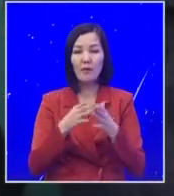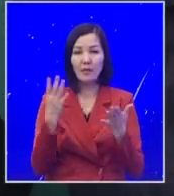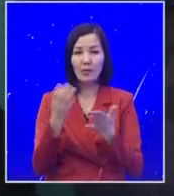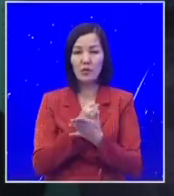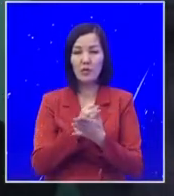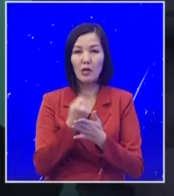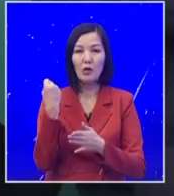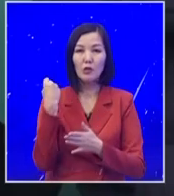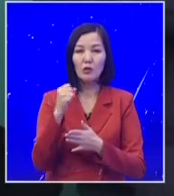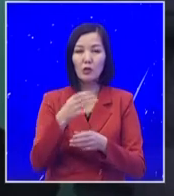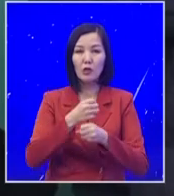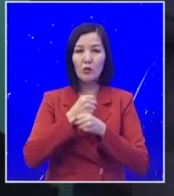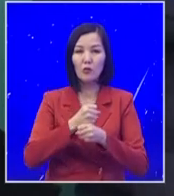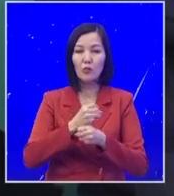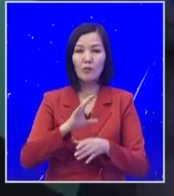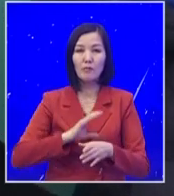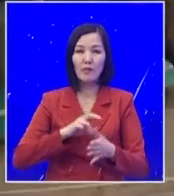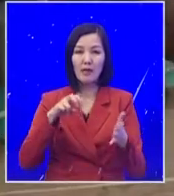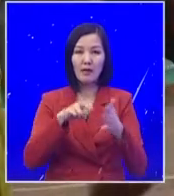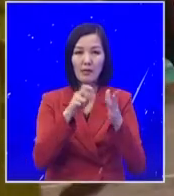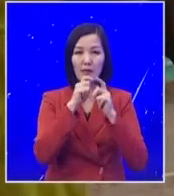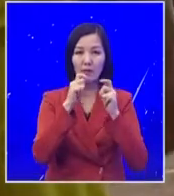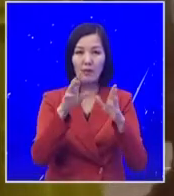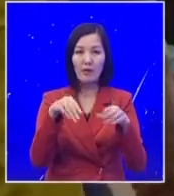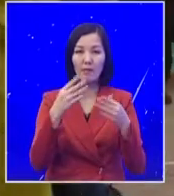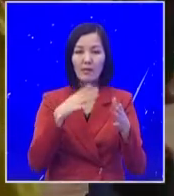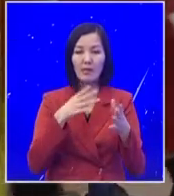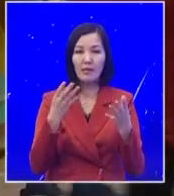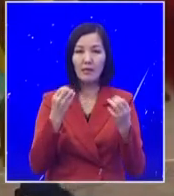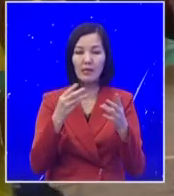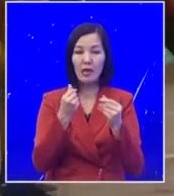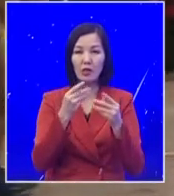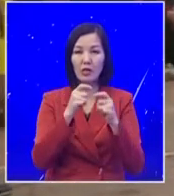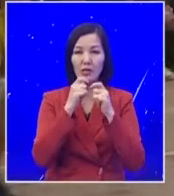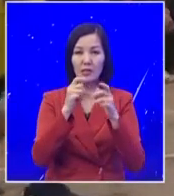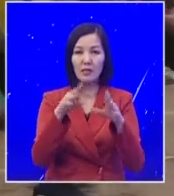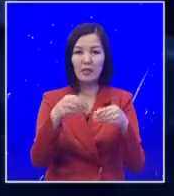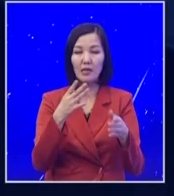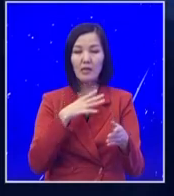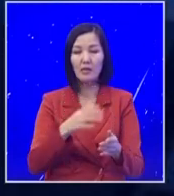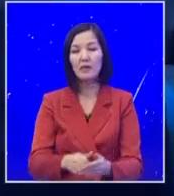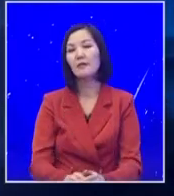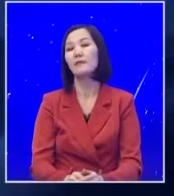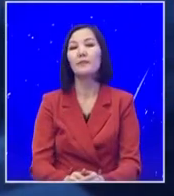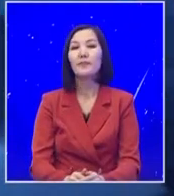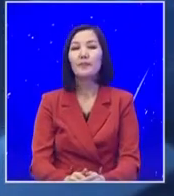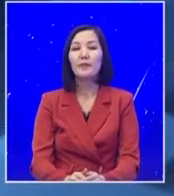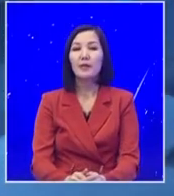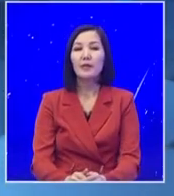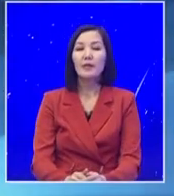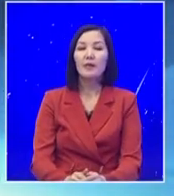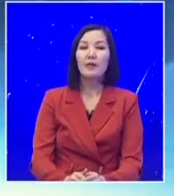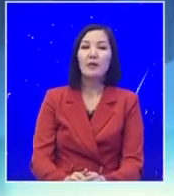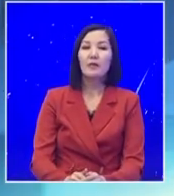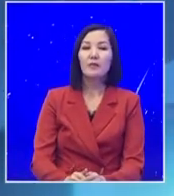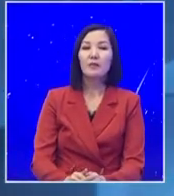мен жеңімпаздар кубок және мақтау қағаздарымен марапатталды. Сонымен қатар ақшалай сыйлықтар табысталды. Жарқын Нұрланұлы, Асхат